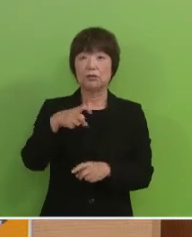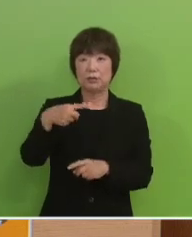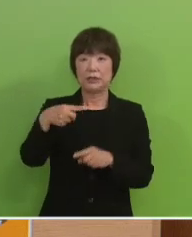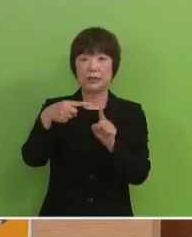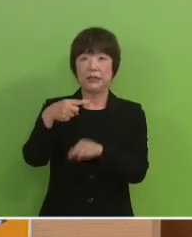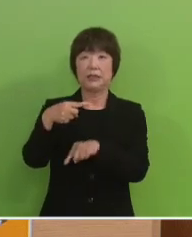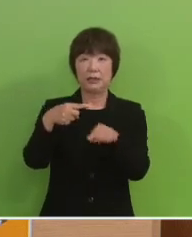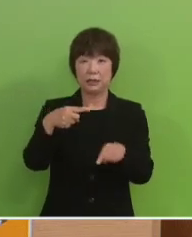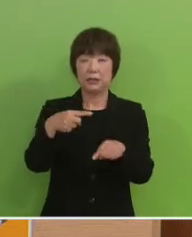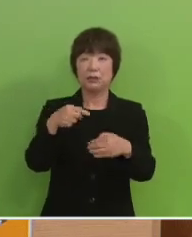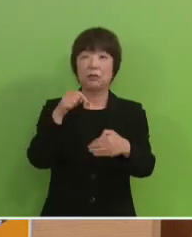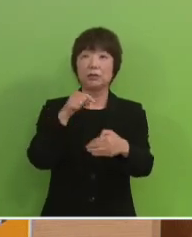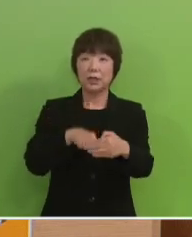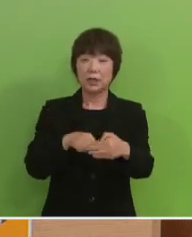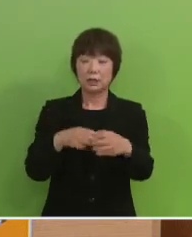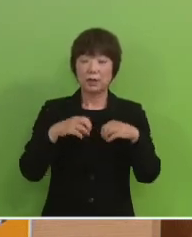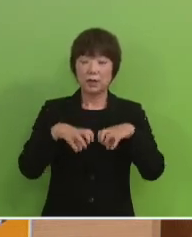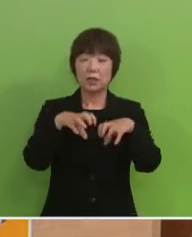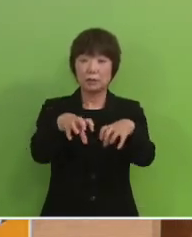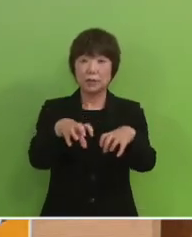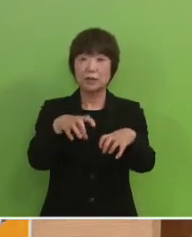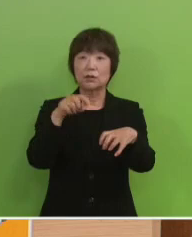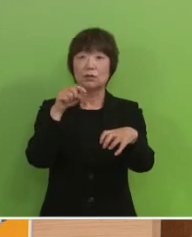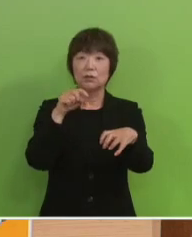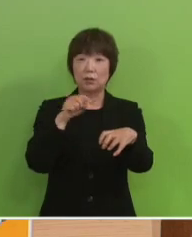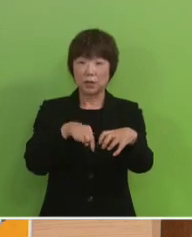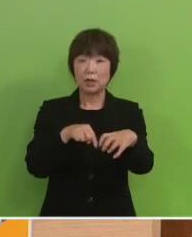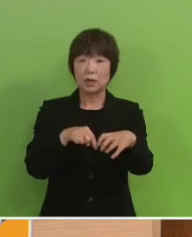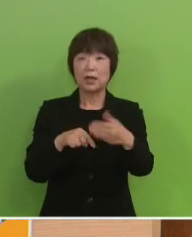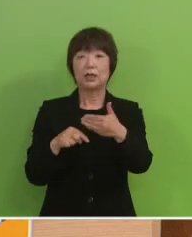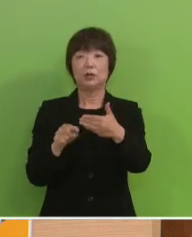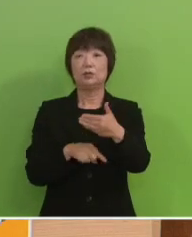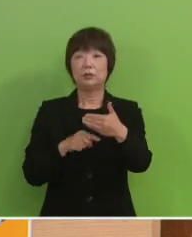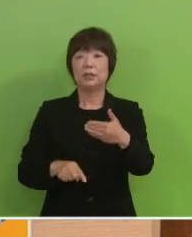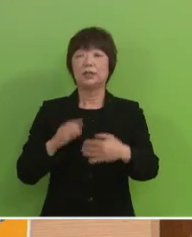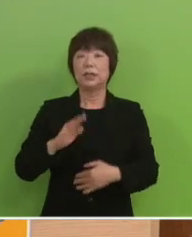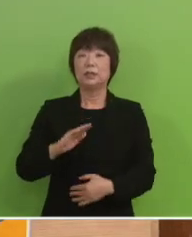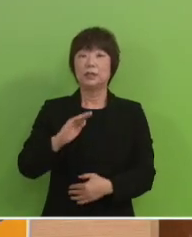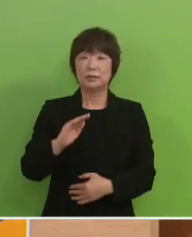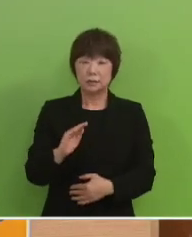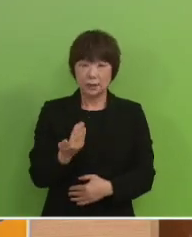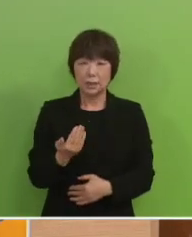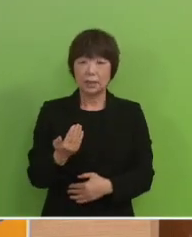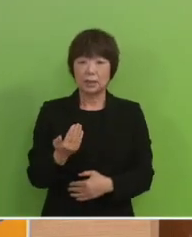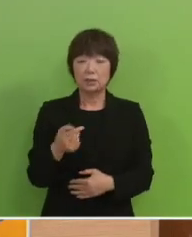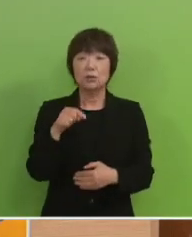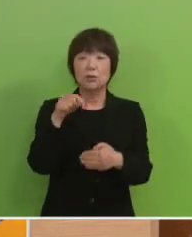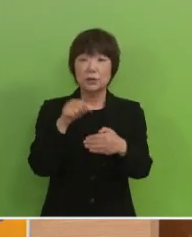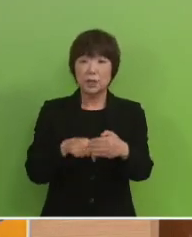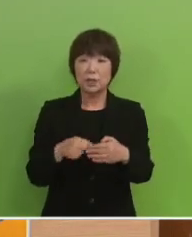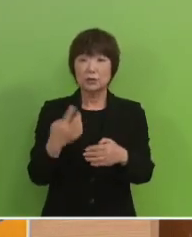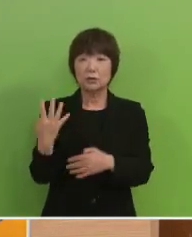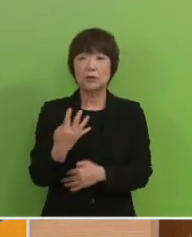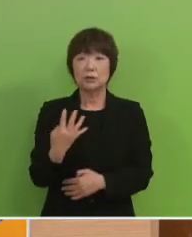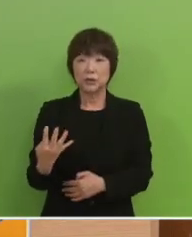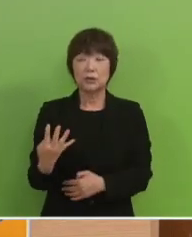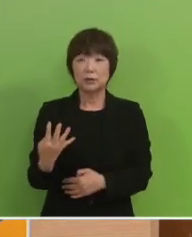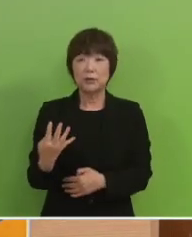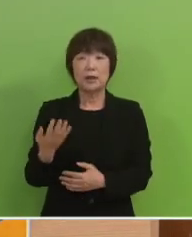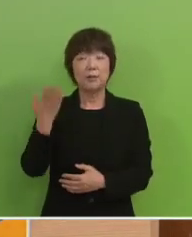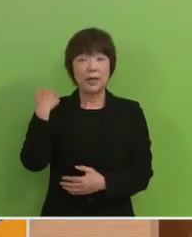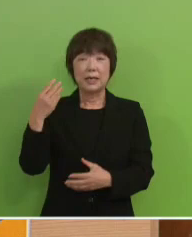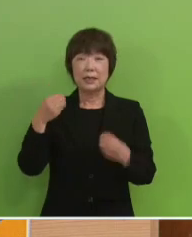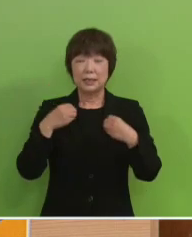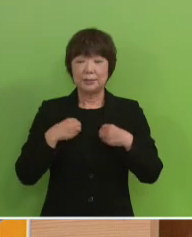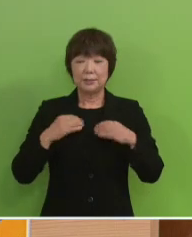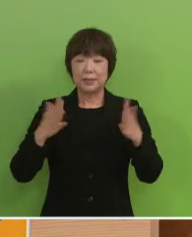うち繁華街クラスターは救命なんですけども4名このうちの4名はいったん陰性が